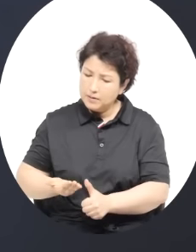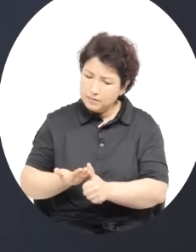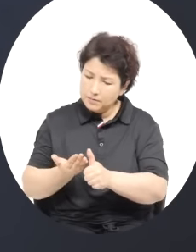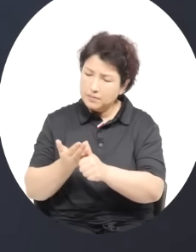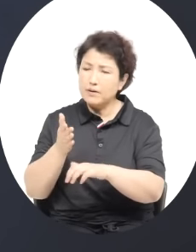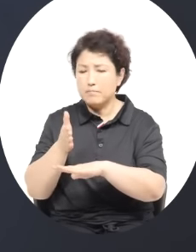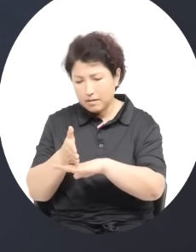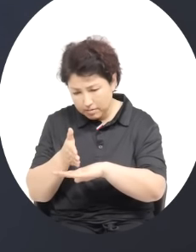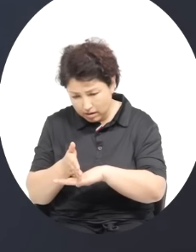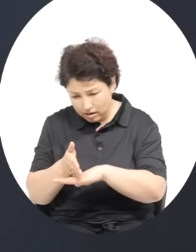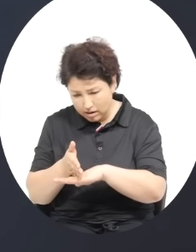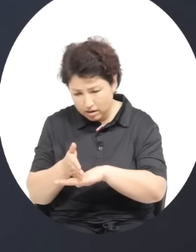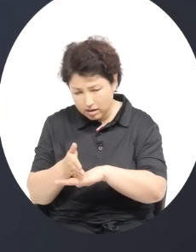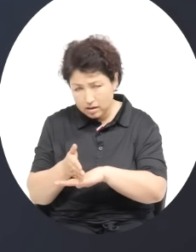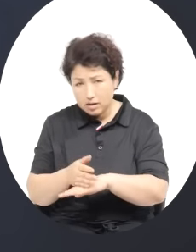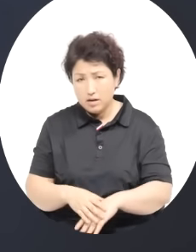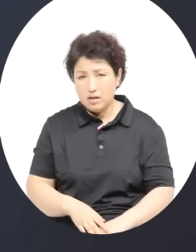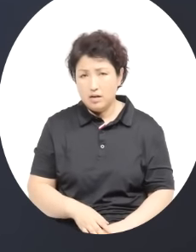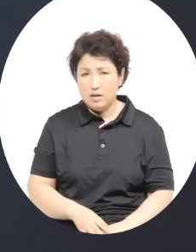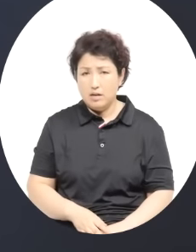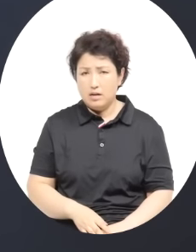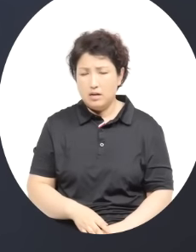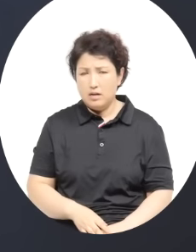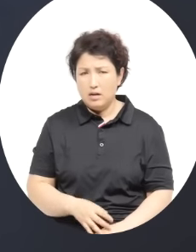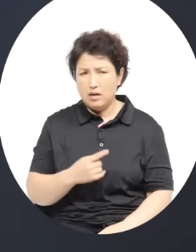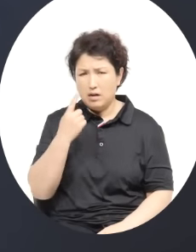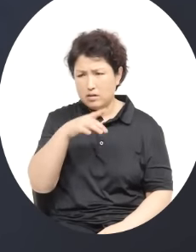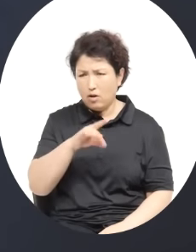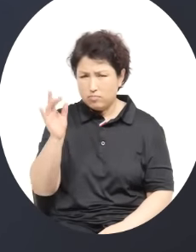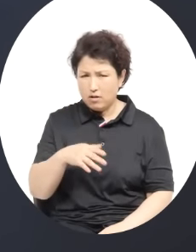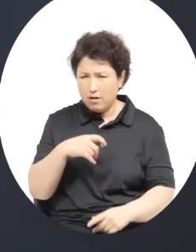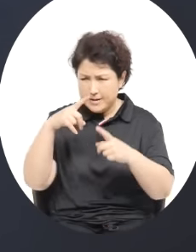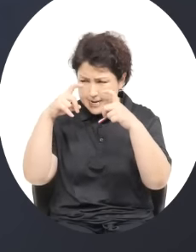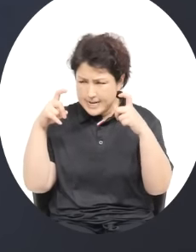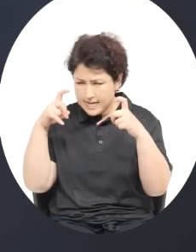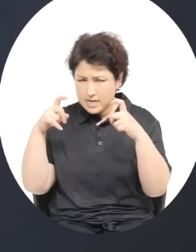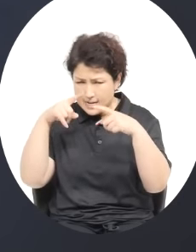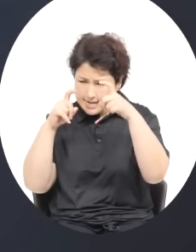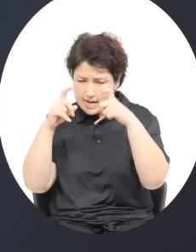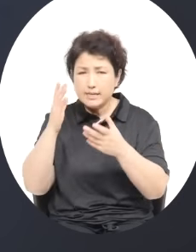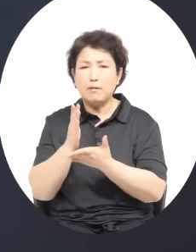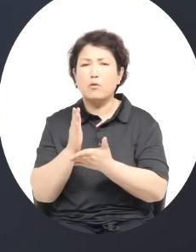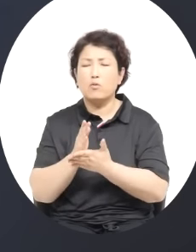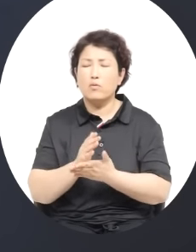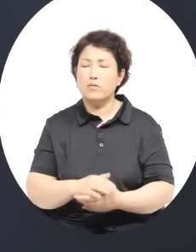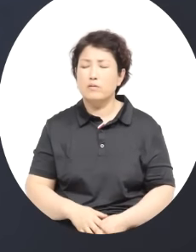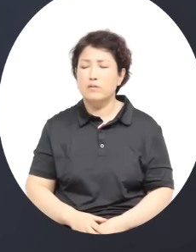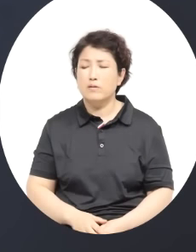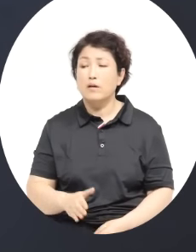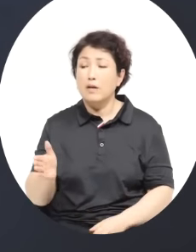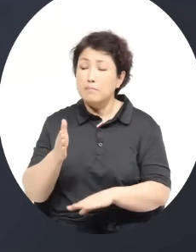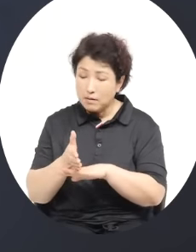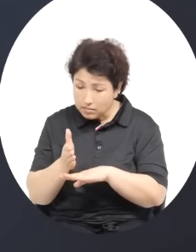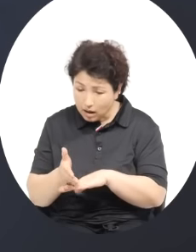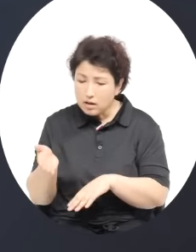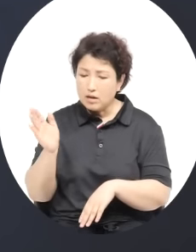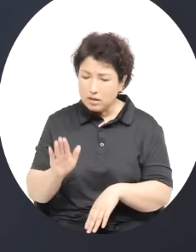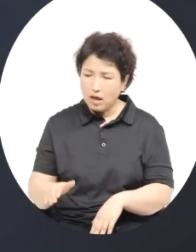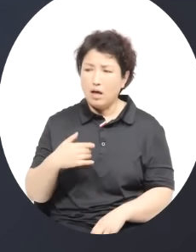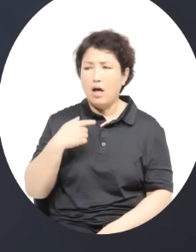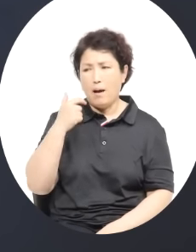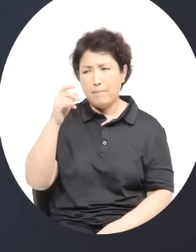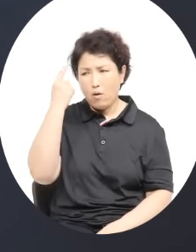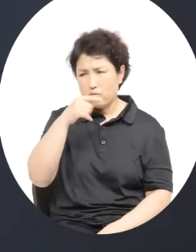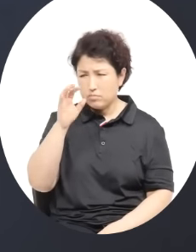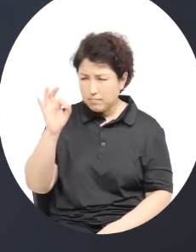감사드립니다. 항상 인사를 먼저 해야 돼요. 그냥 반대하지 말고. 그런데 제가 어릴 때 입은 상처가 너무 커서 아버님